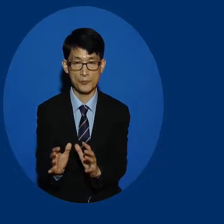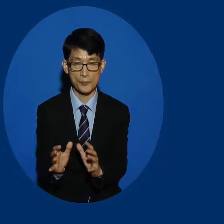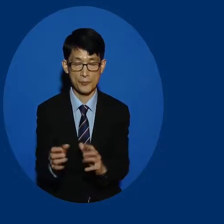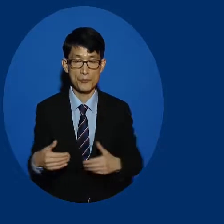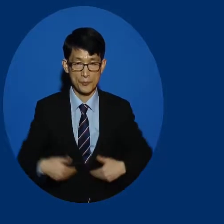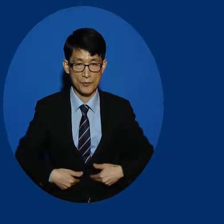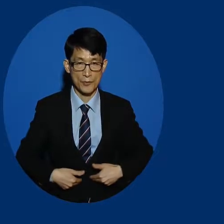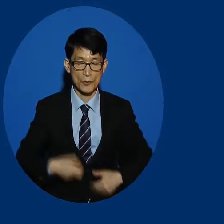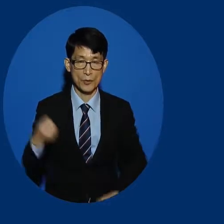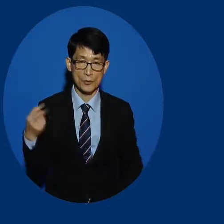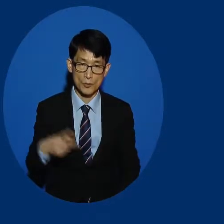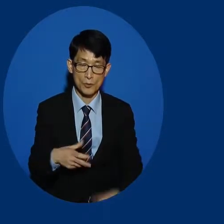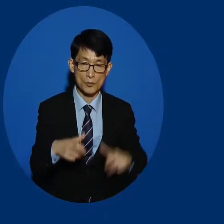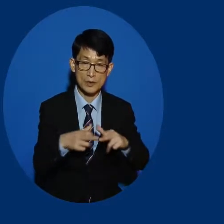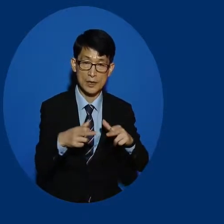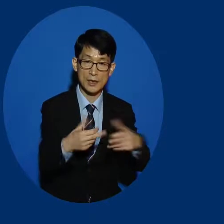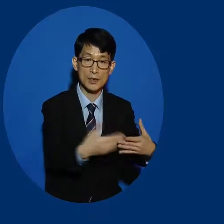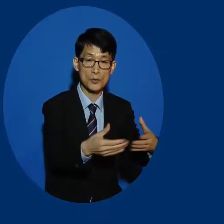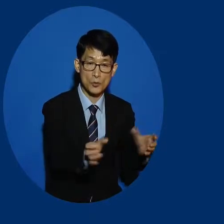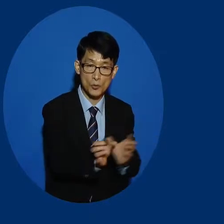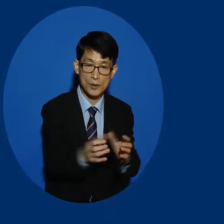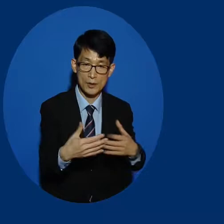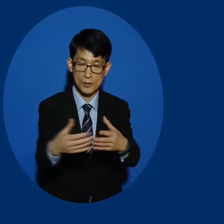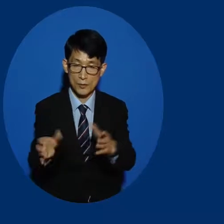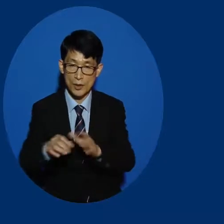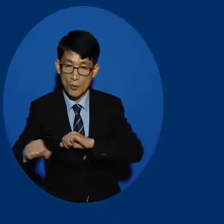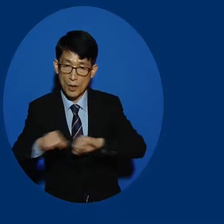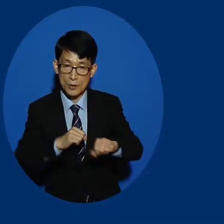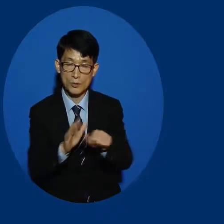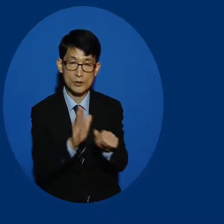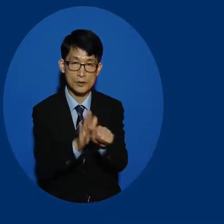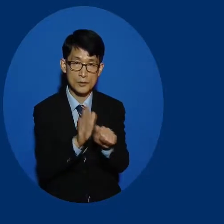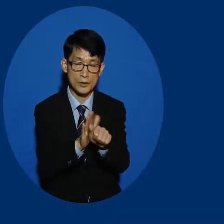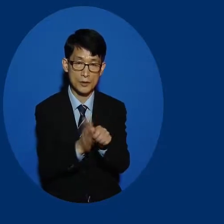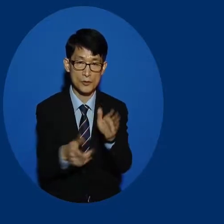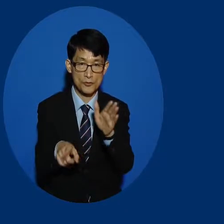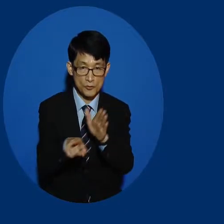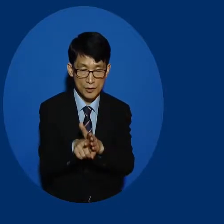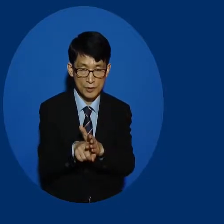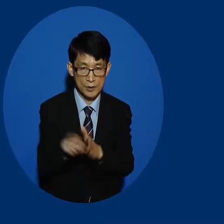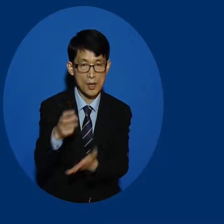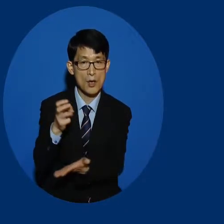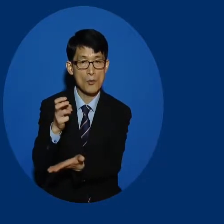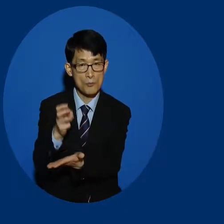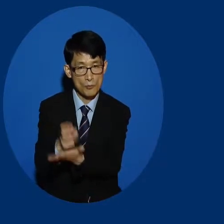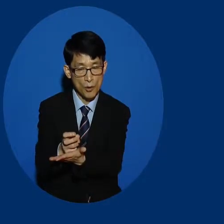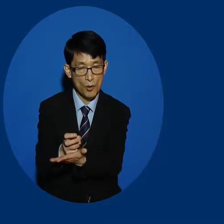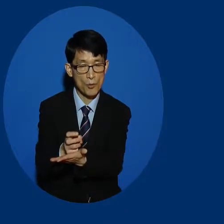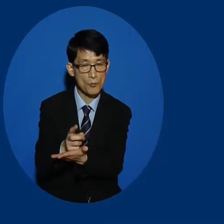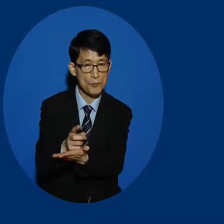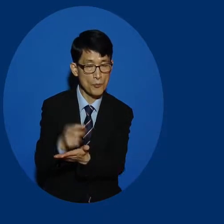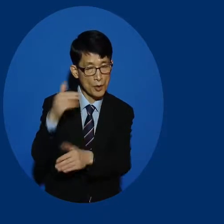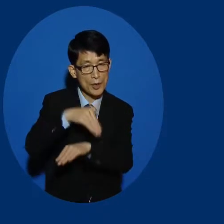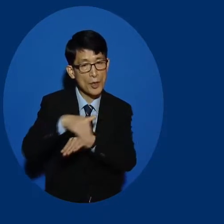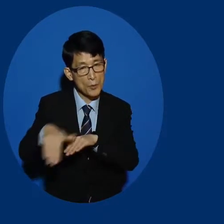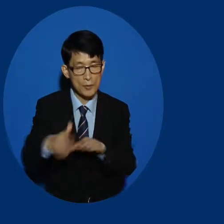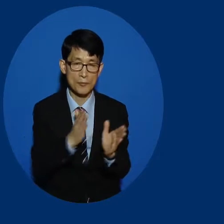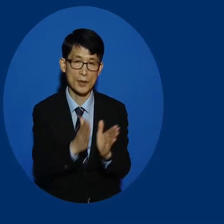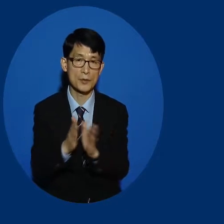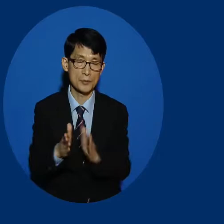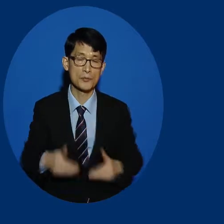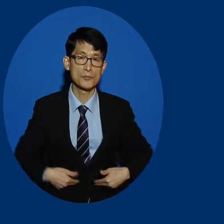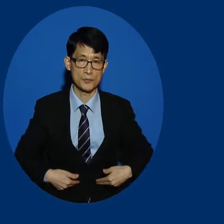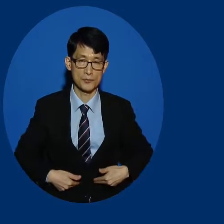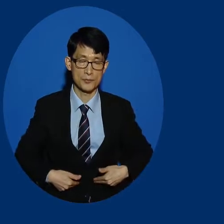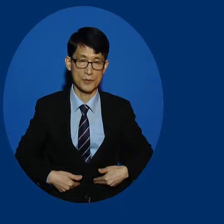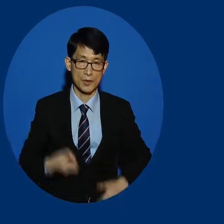장애인 동아리 활동을 지원할 수 있는 그러한 정책들을 마련할 필요가 있을 것이고요.